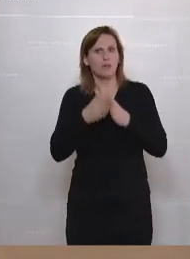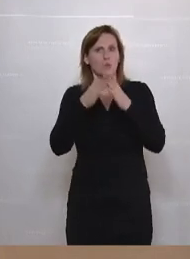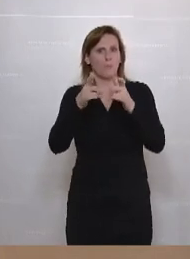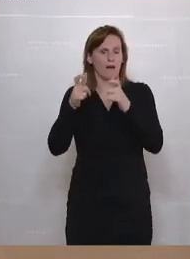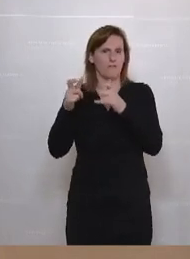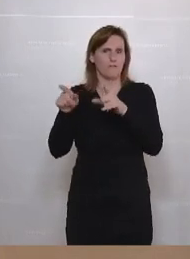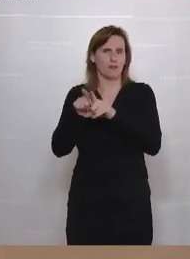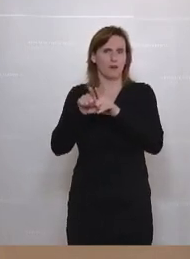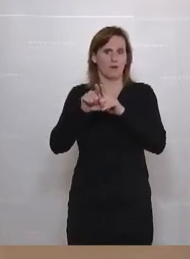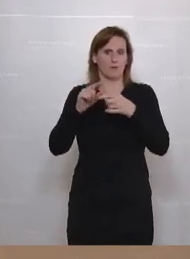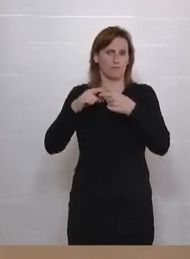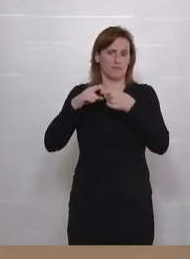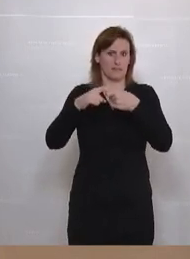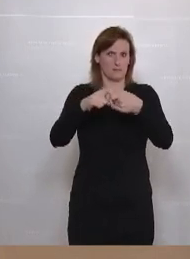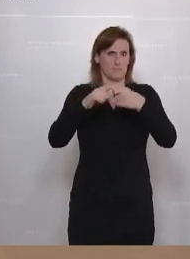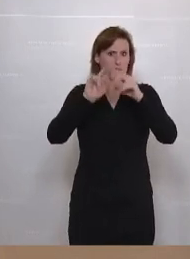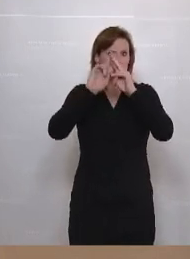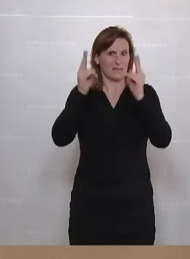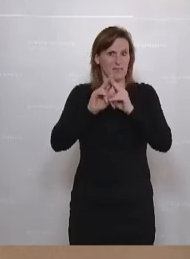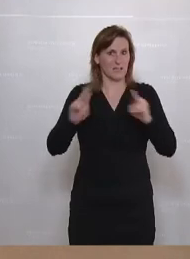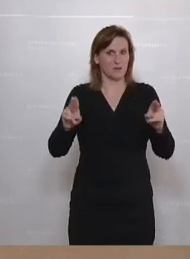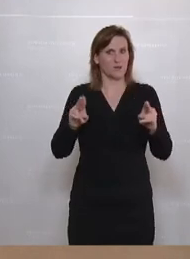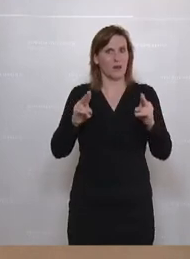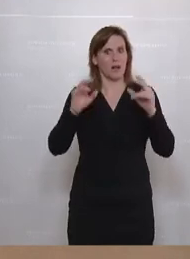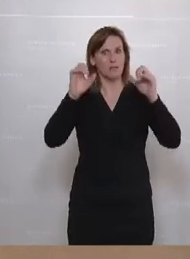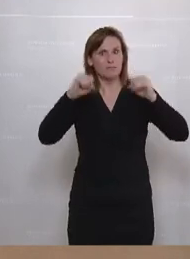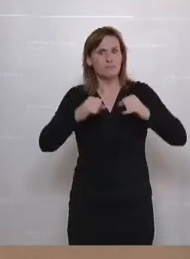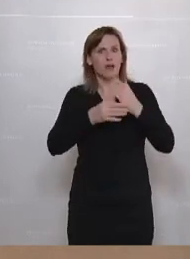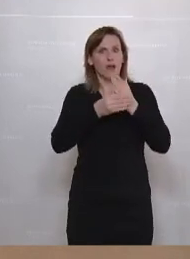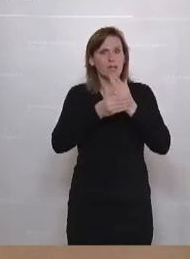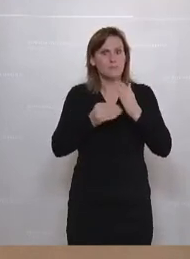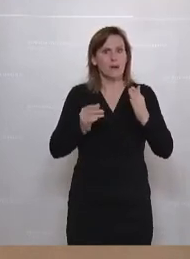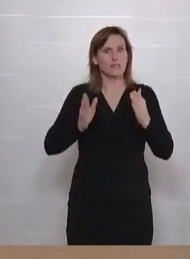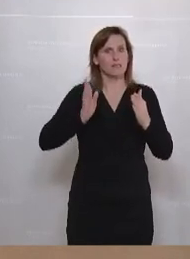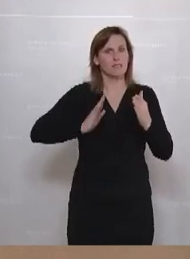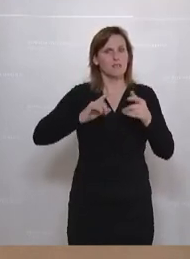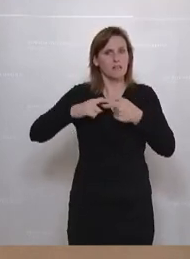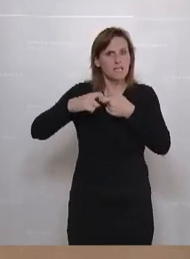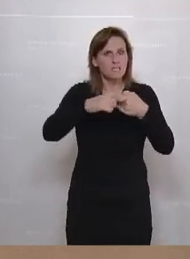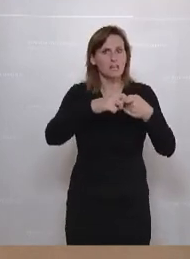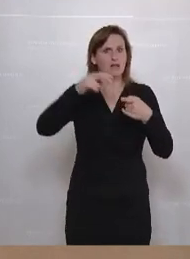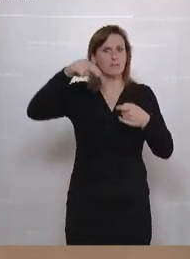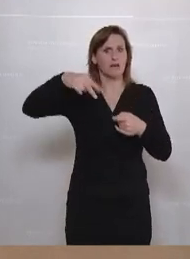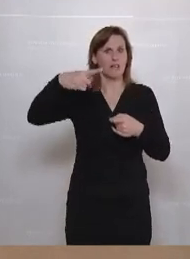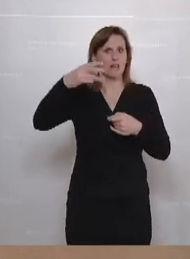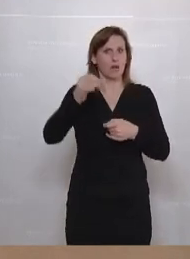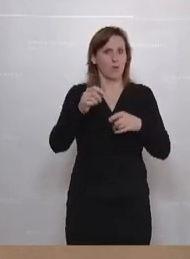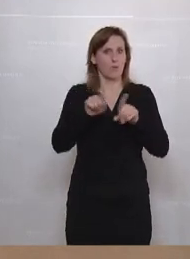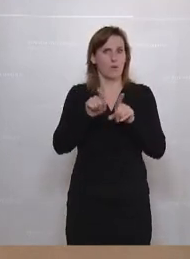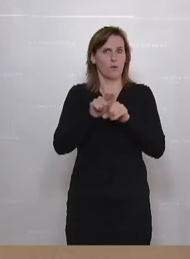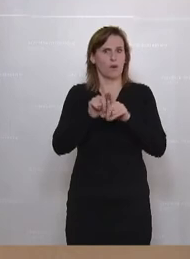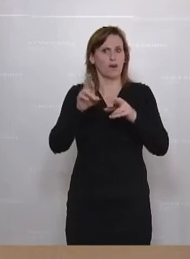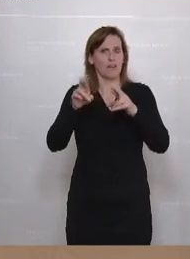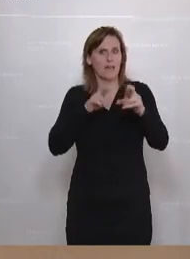gemeinsame internationale Phalanx aufbauen, Experten, Zivilgesellschaft, NGOs, Regierungen. Und es wird Anfang in